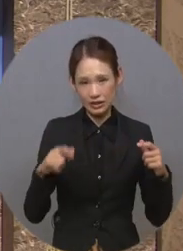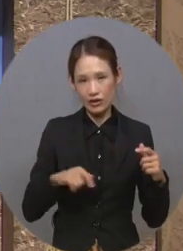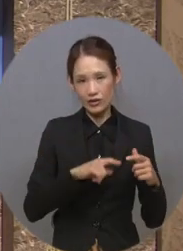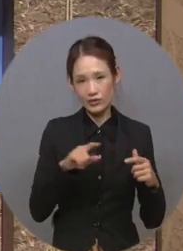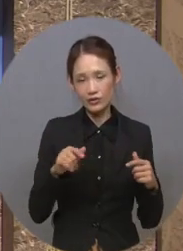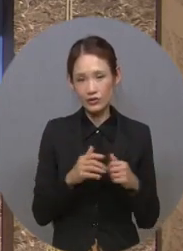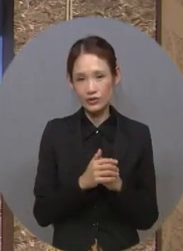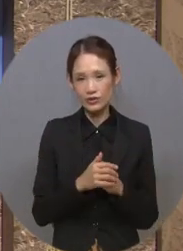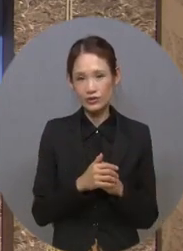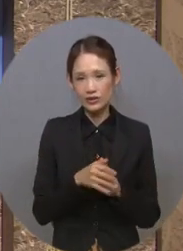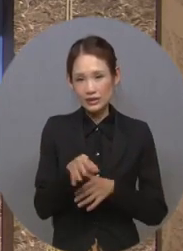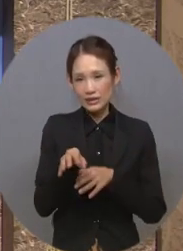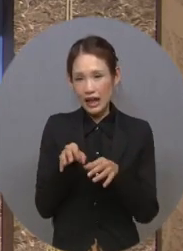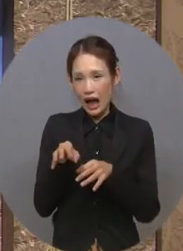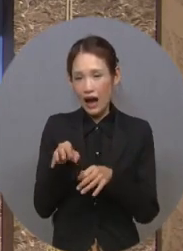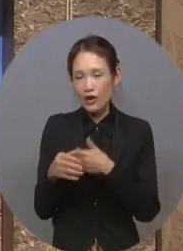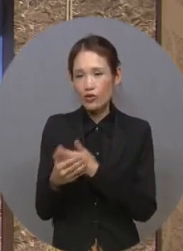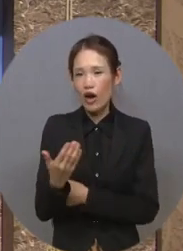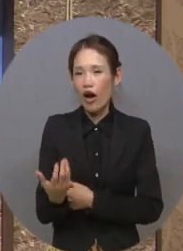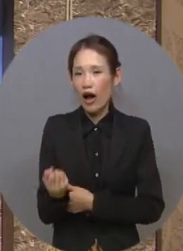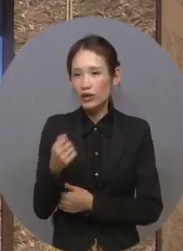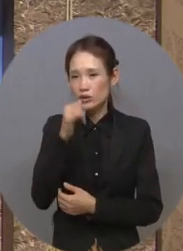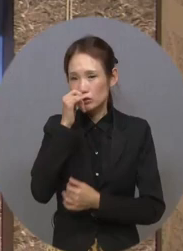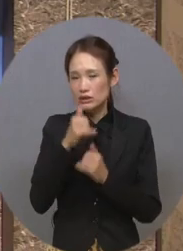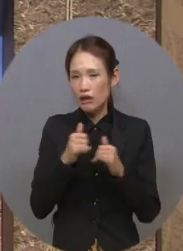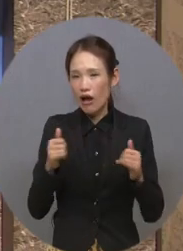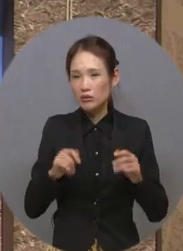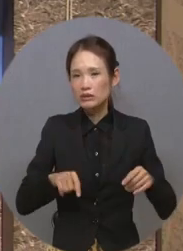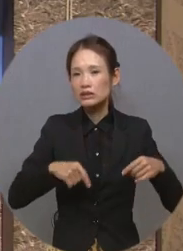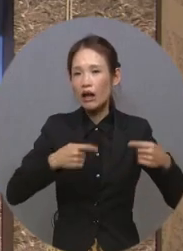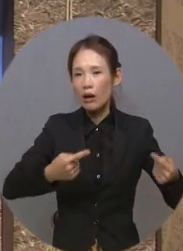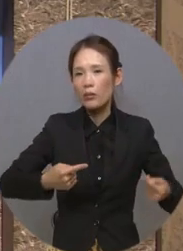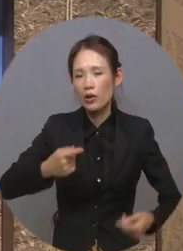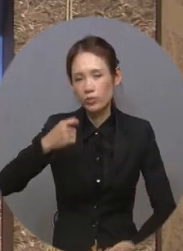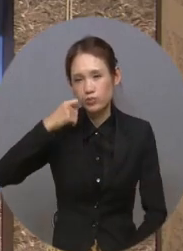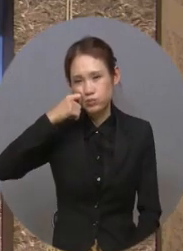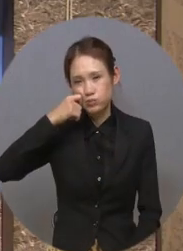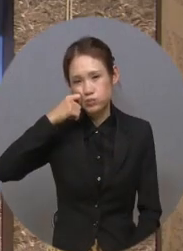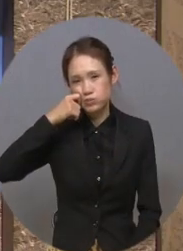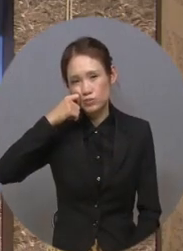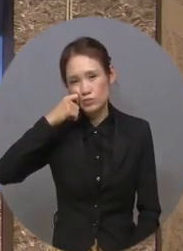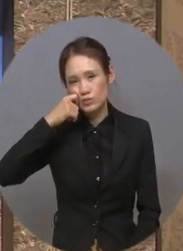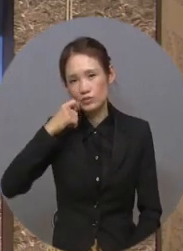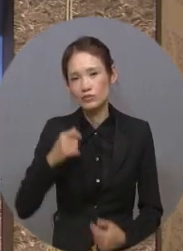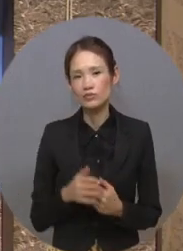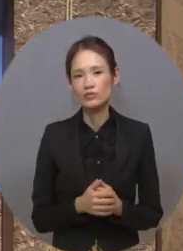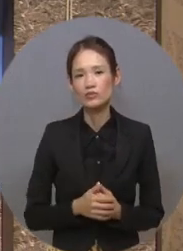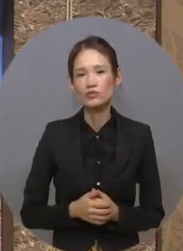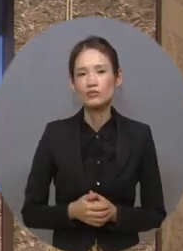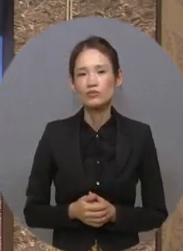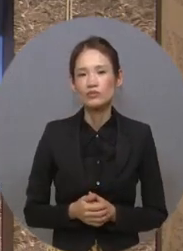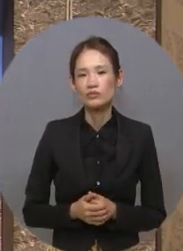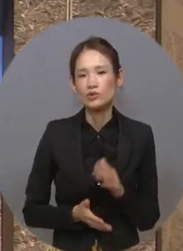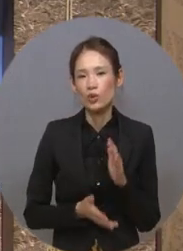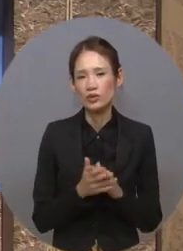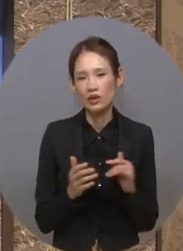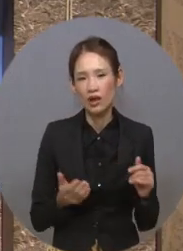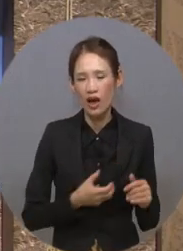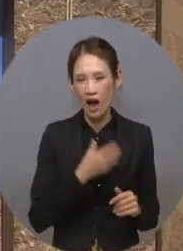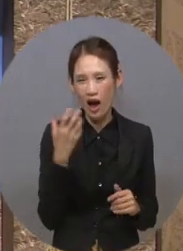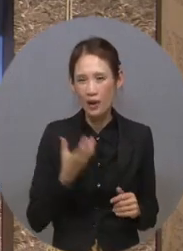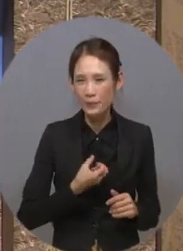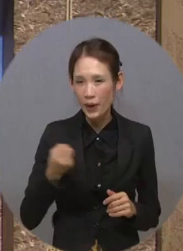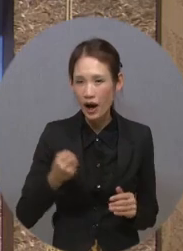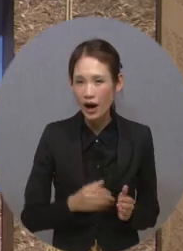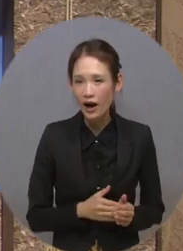상권을 가지고 있는 분들이 참여를 못해요. 거기에 그렇군요. 힘 있는 이제 도시 사람들이 다 네. 체가니까. 네. 그래서 그거를